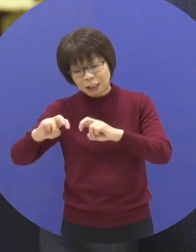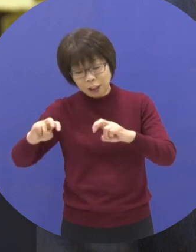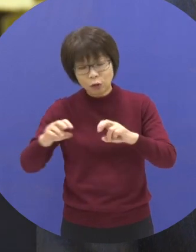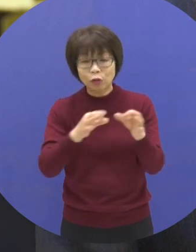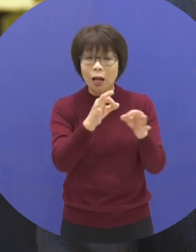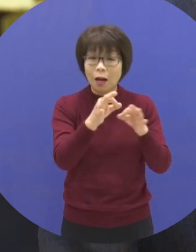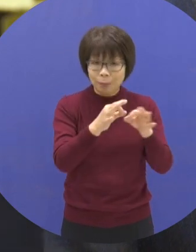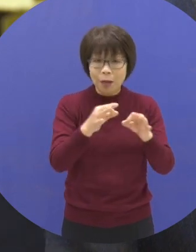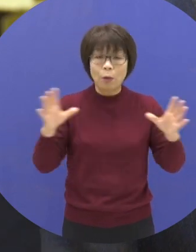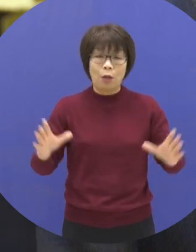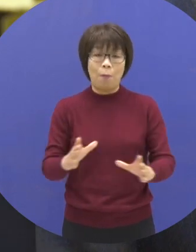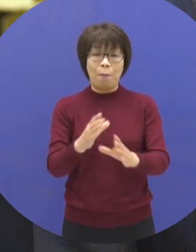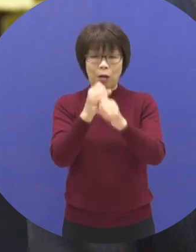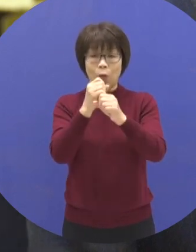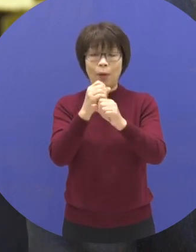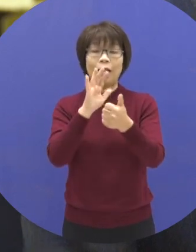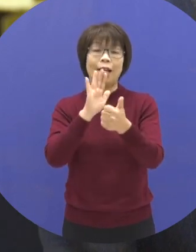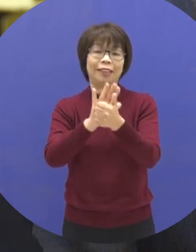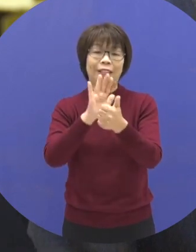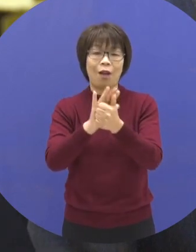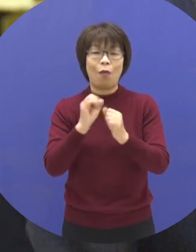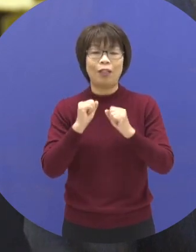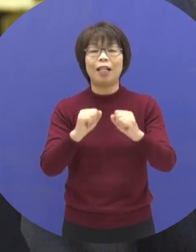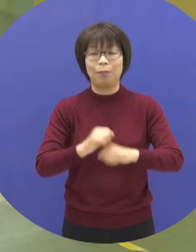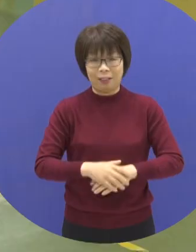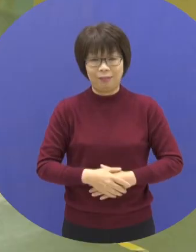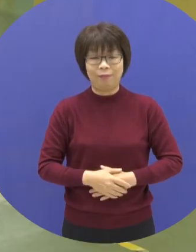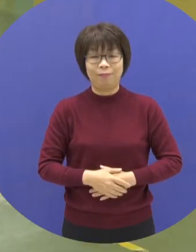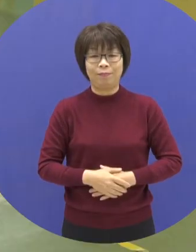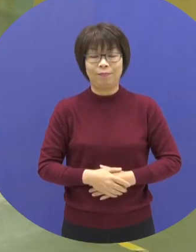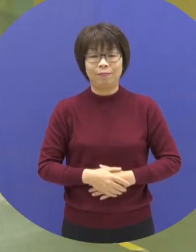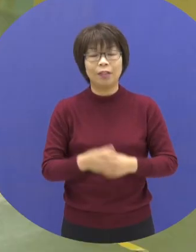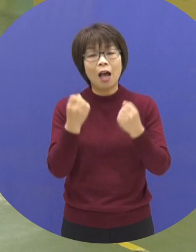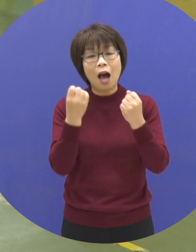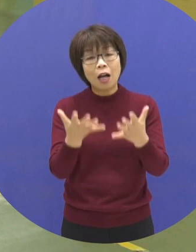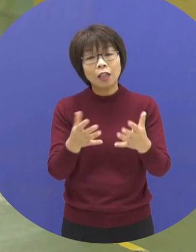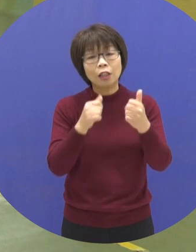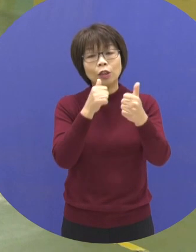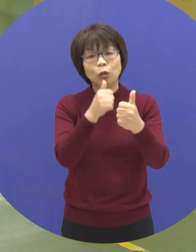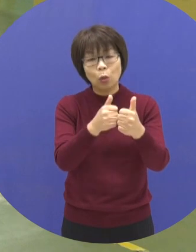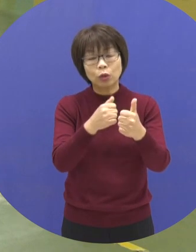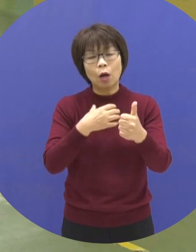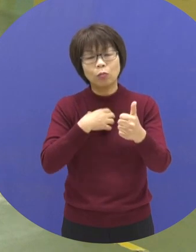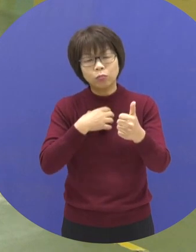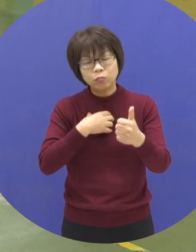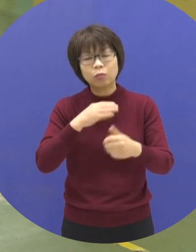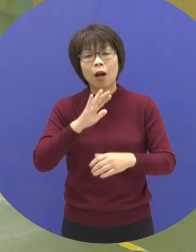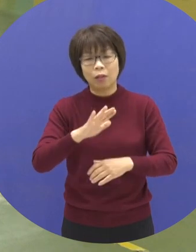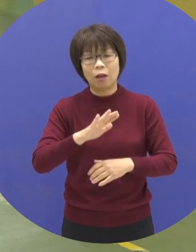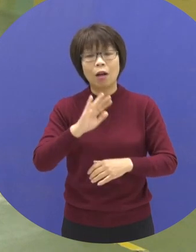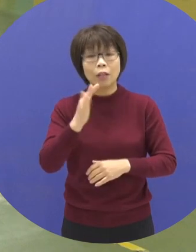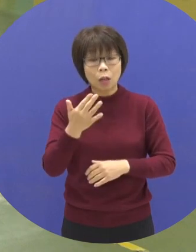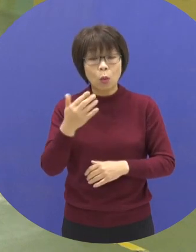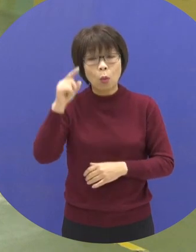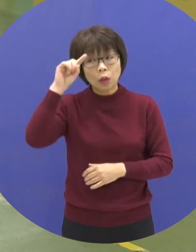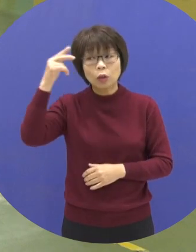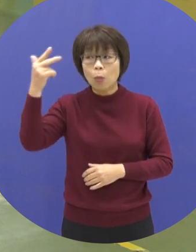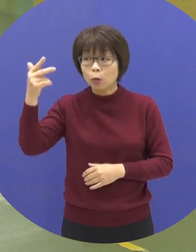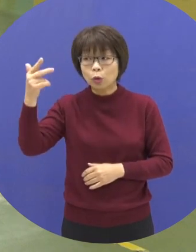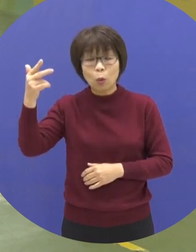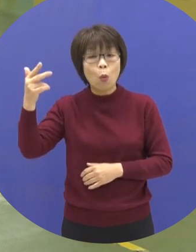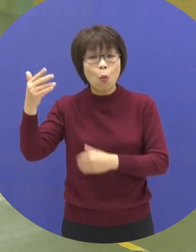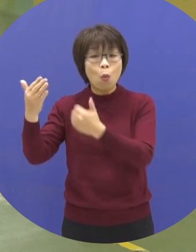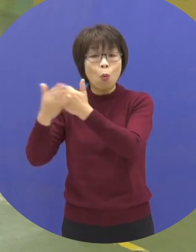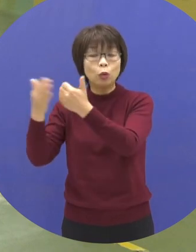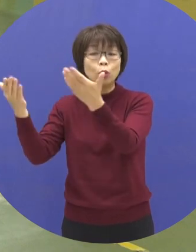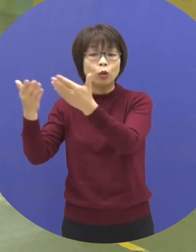販路開拓まで一貫した支援を行っています新たな挑戦には不安もありましたが市の補助事業に採択